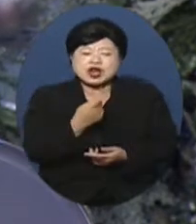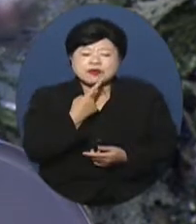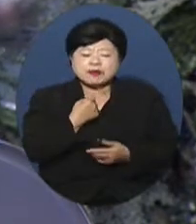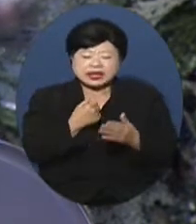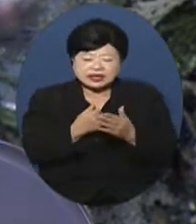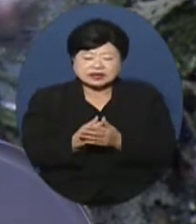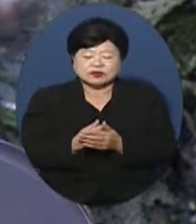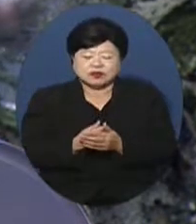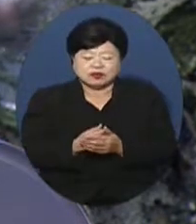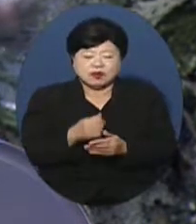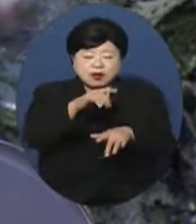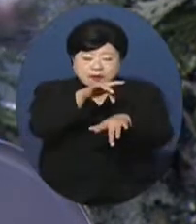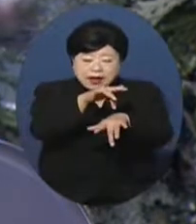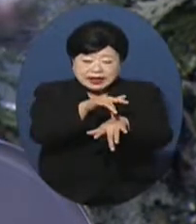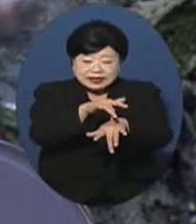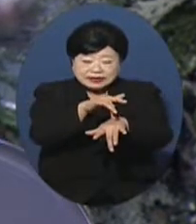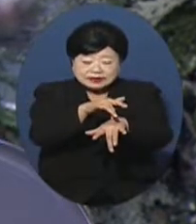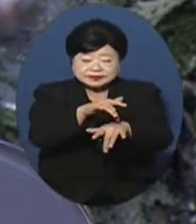마야의